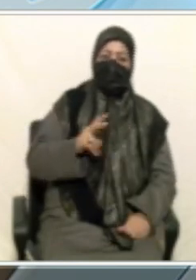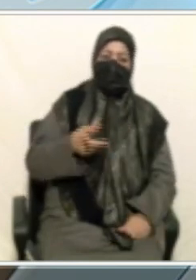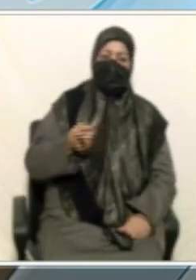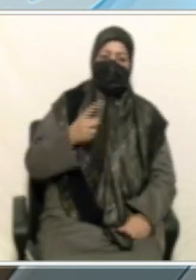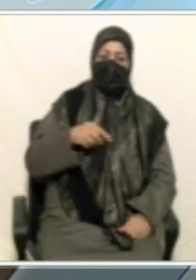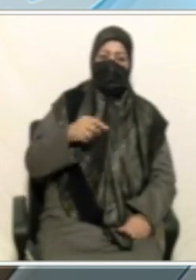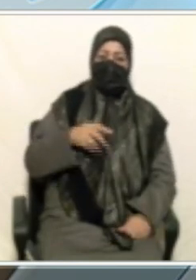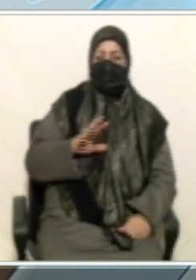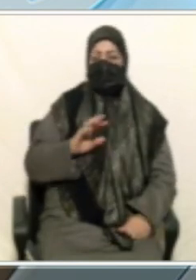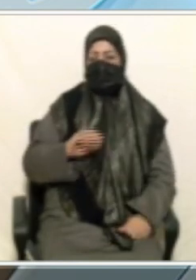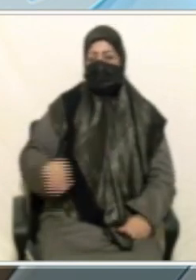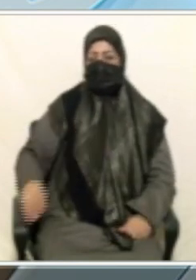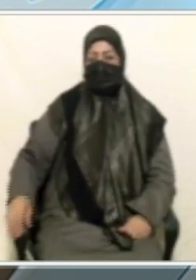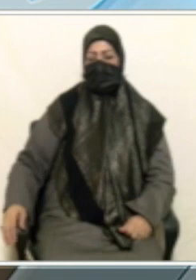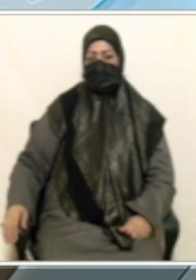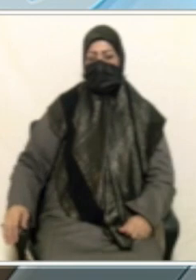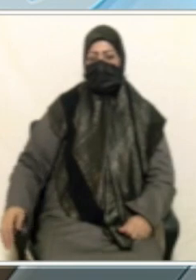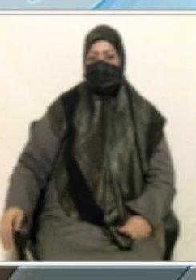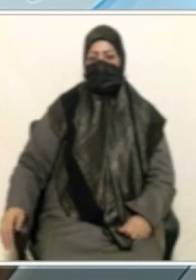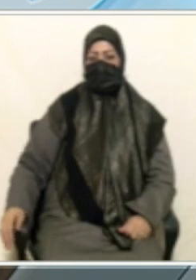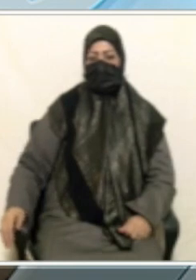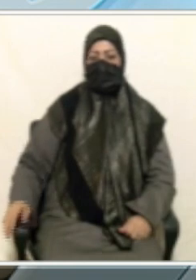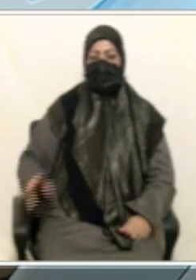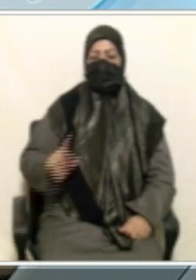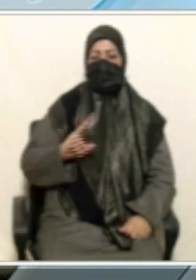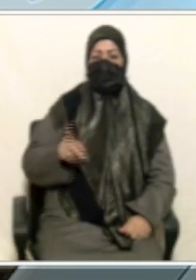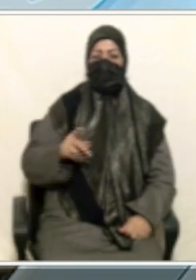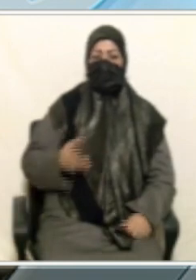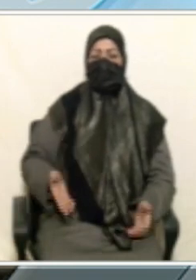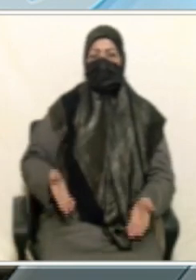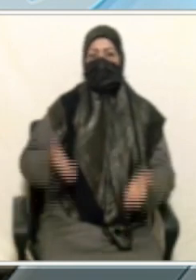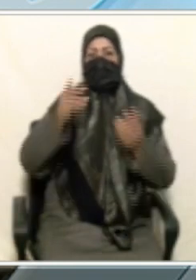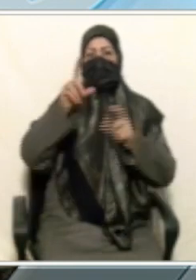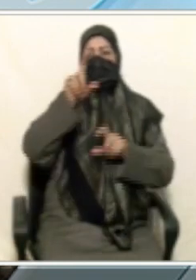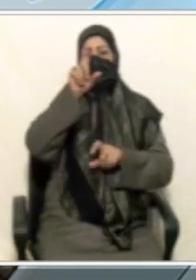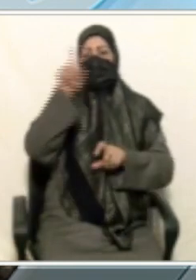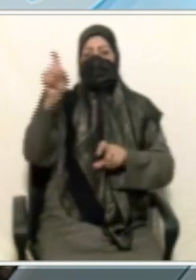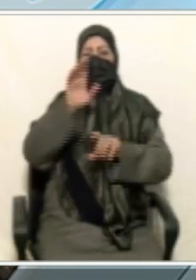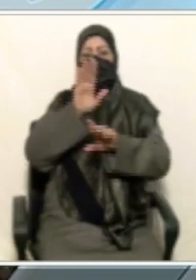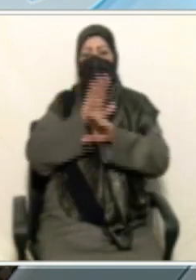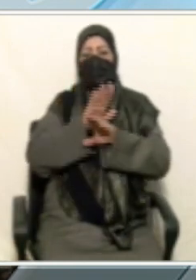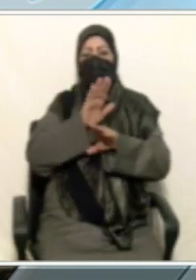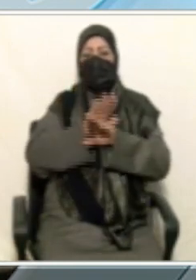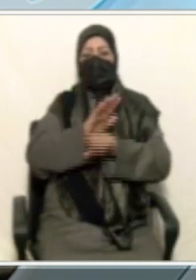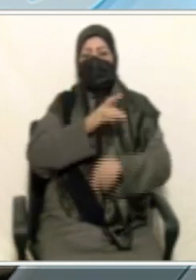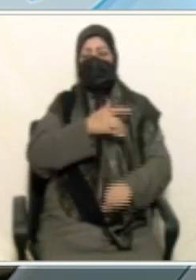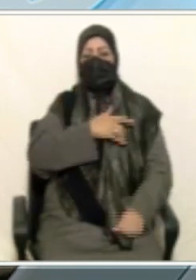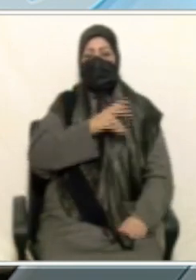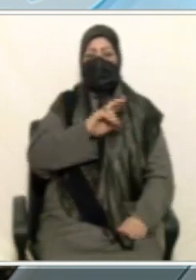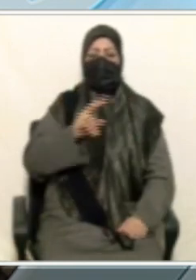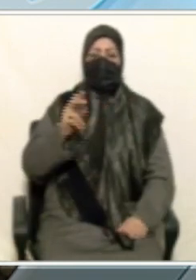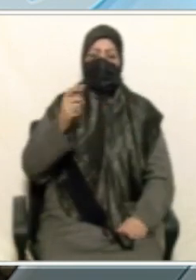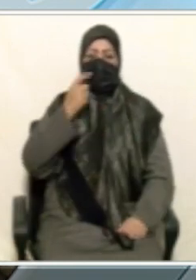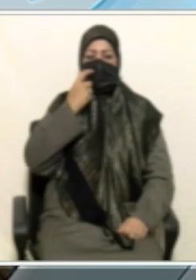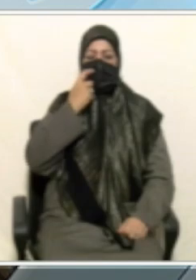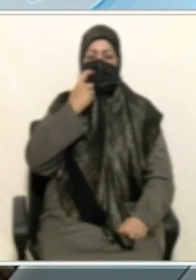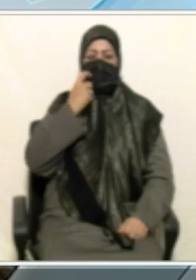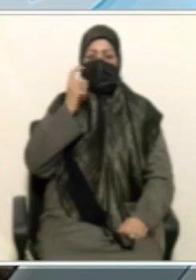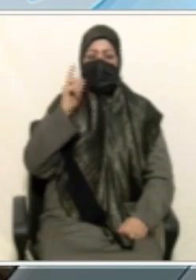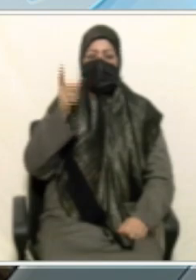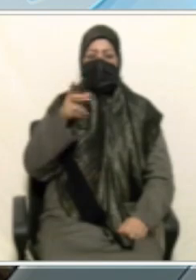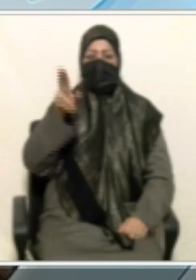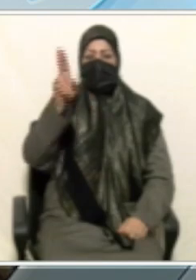وقت النصرة لأهل الإسلام والإيمان لا نسأل ما حالهم، هو مسلم صالح عليه الكافر أنافح